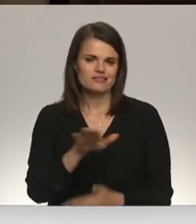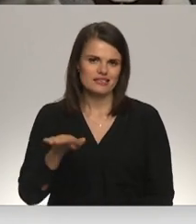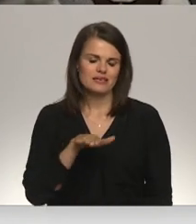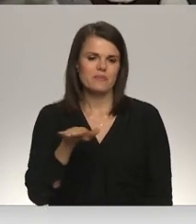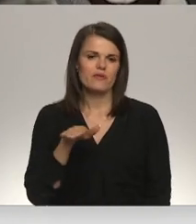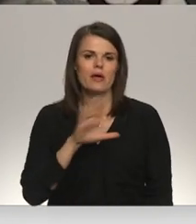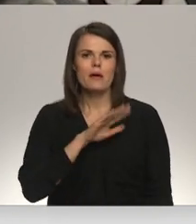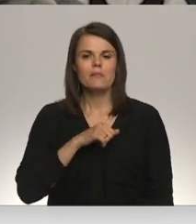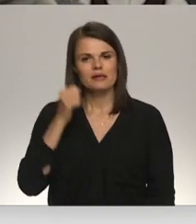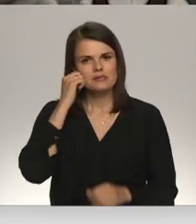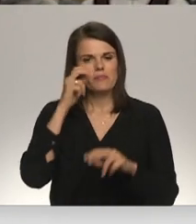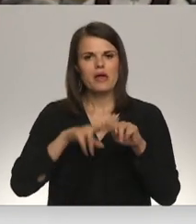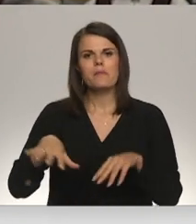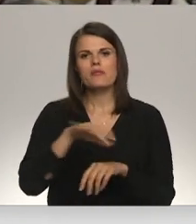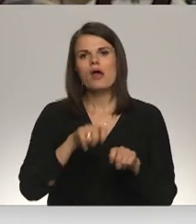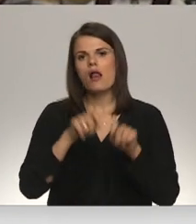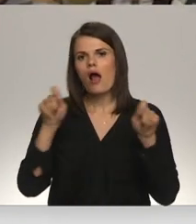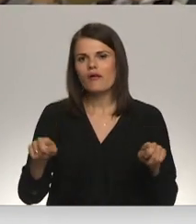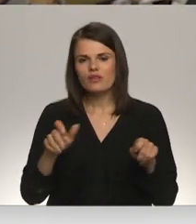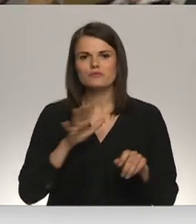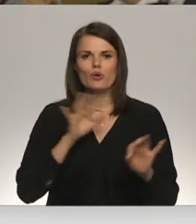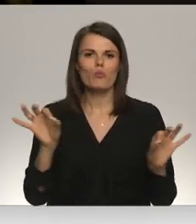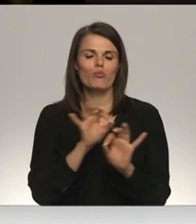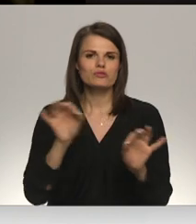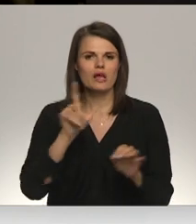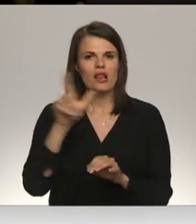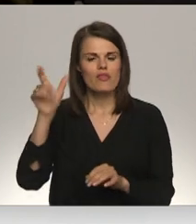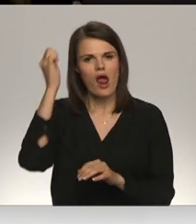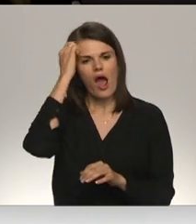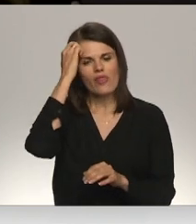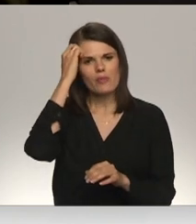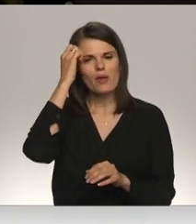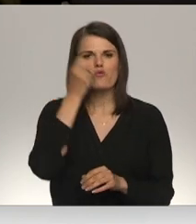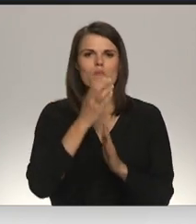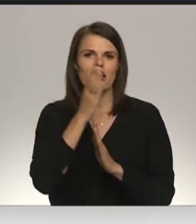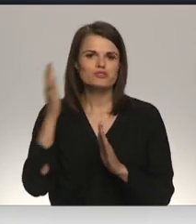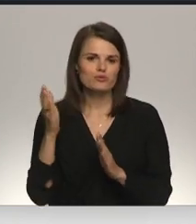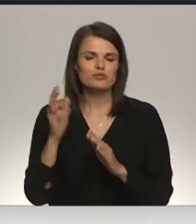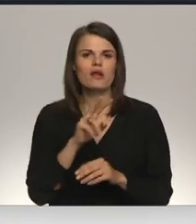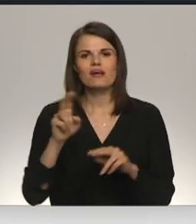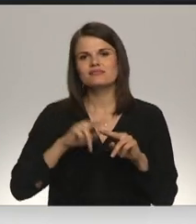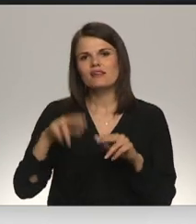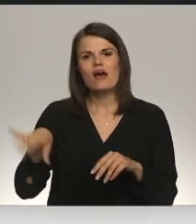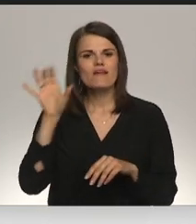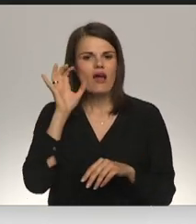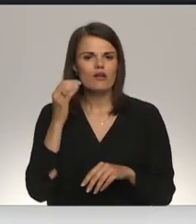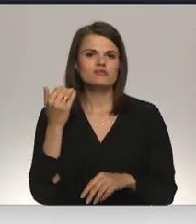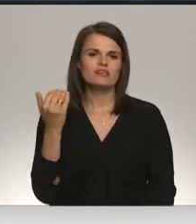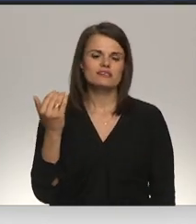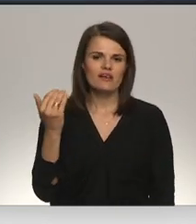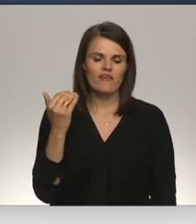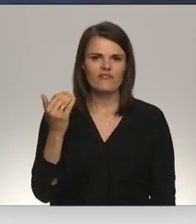ģimene. Pēc pieminekļa atklāšanas sekoja muzikāli literāra atmiņu pēcpusdiena ērgļu sajietu namā, kas ļāva ieklausīties Annas